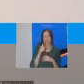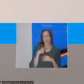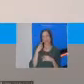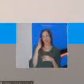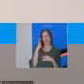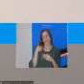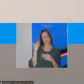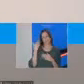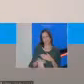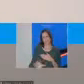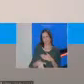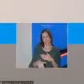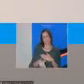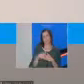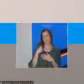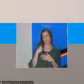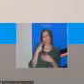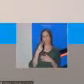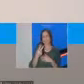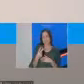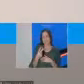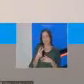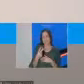אבל אני חושבת שבסופו של דבר